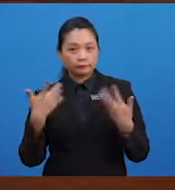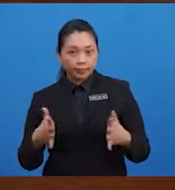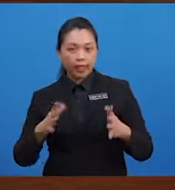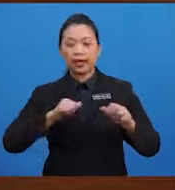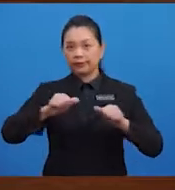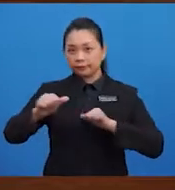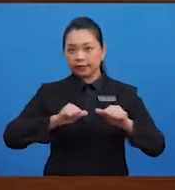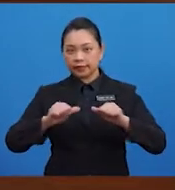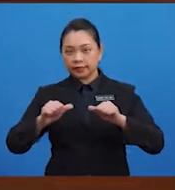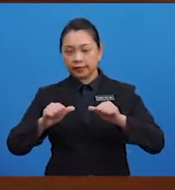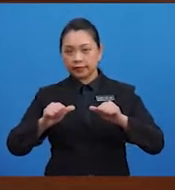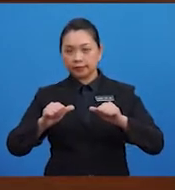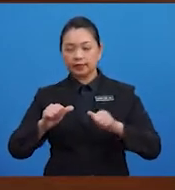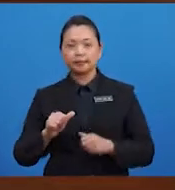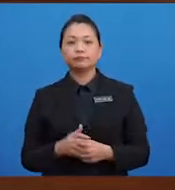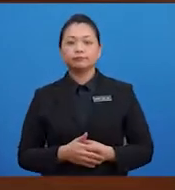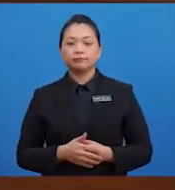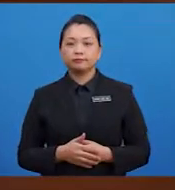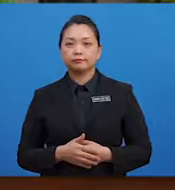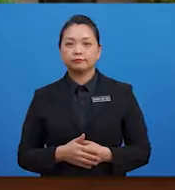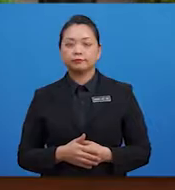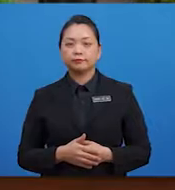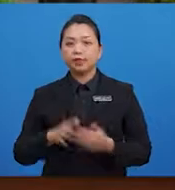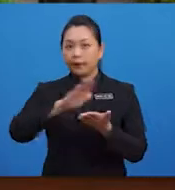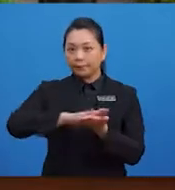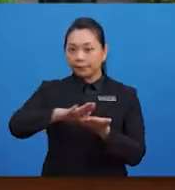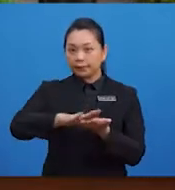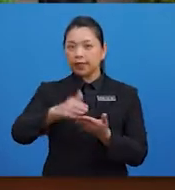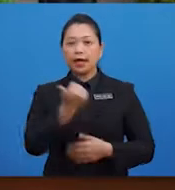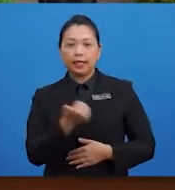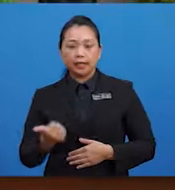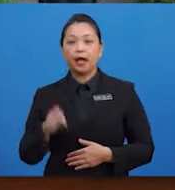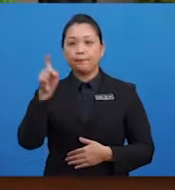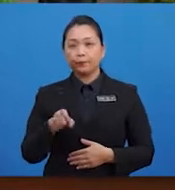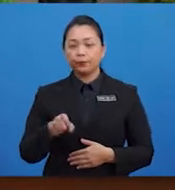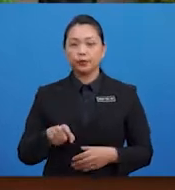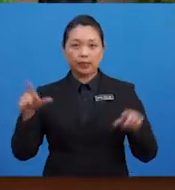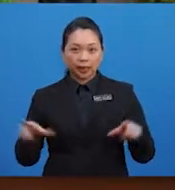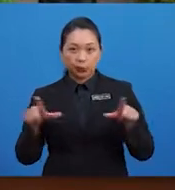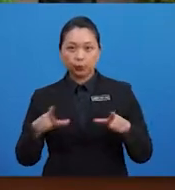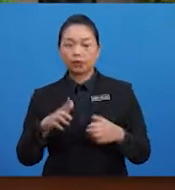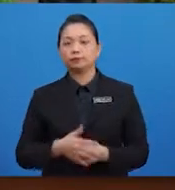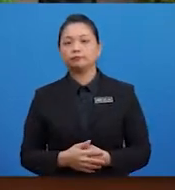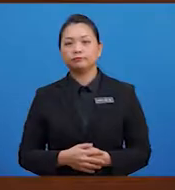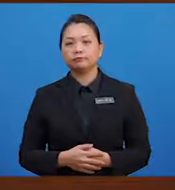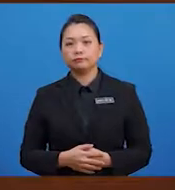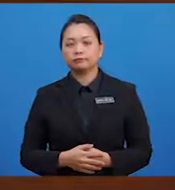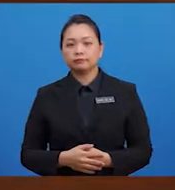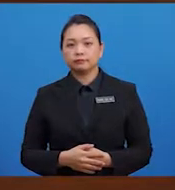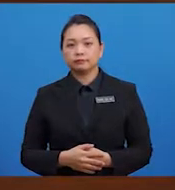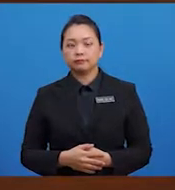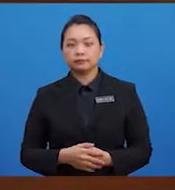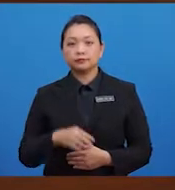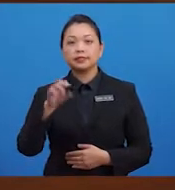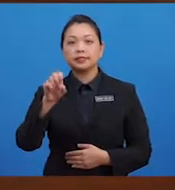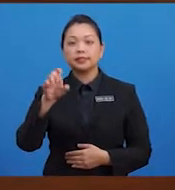Setelah aktiviti pengeraman dan penetasan dilakukan, pembersihan alatan tersebut perlulah dilakukan.